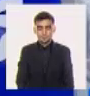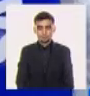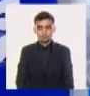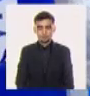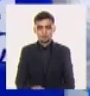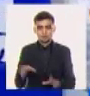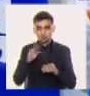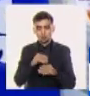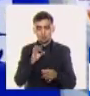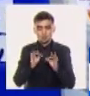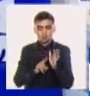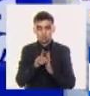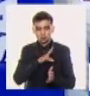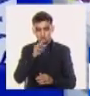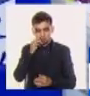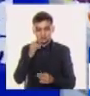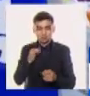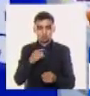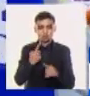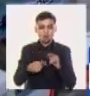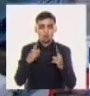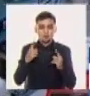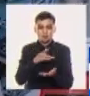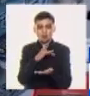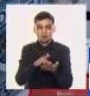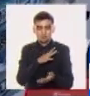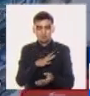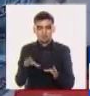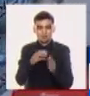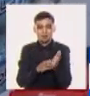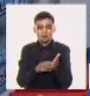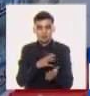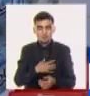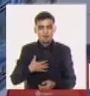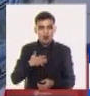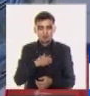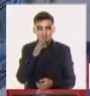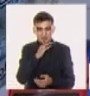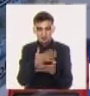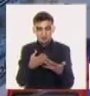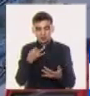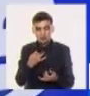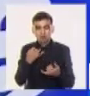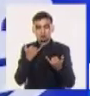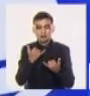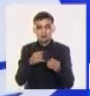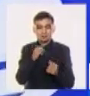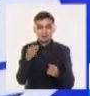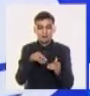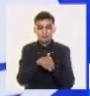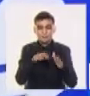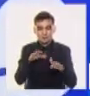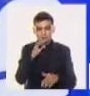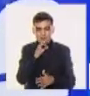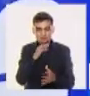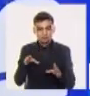Ситуация налаживается. Шымкент, как и другие крупные города, пережил дефицит некоторых жизненно важных препаратов. Но сейчас на складах достаточно